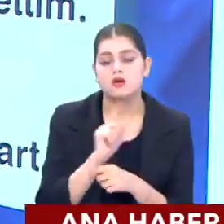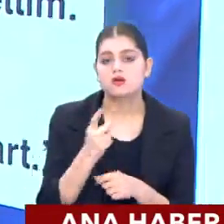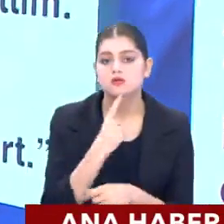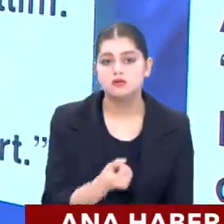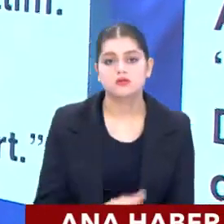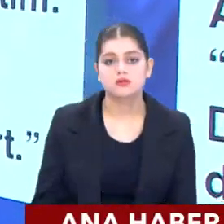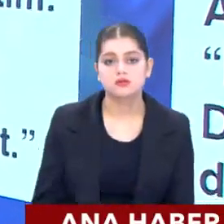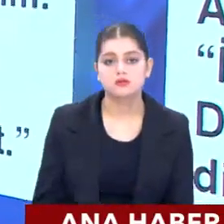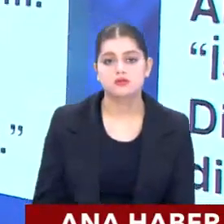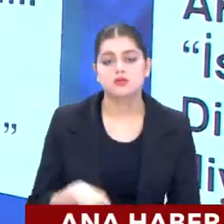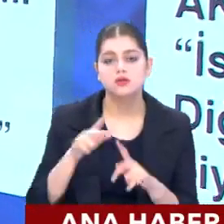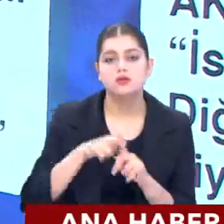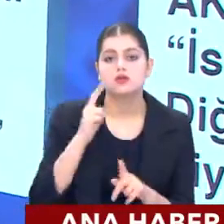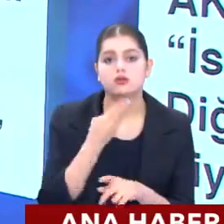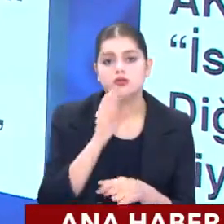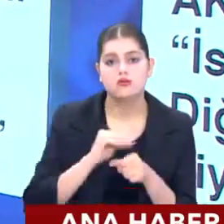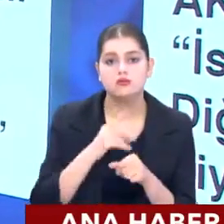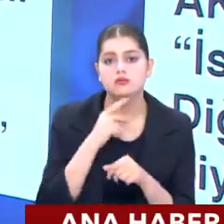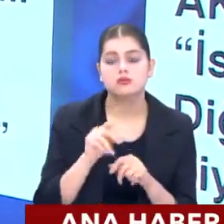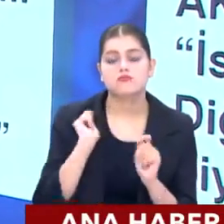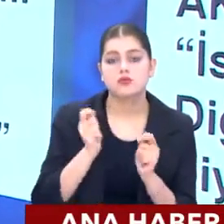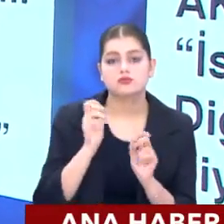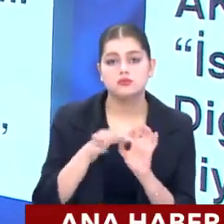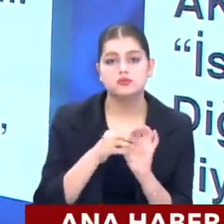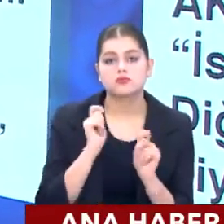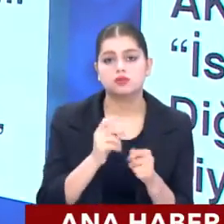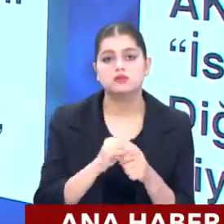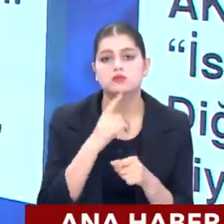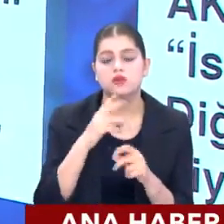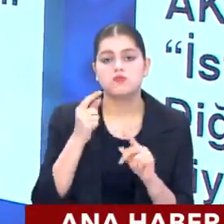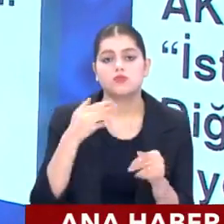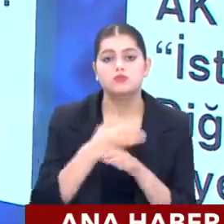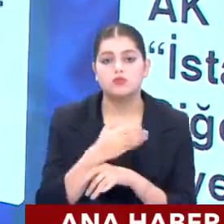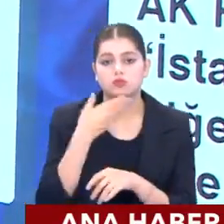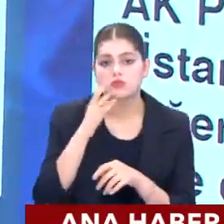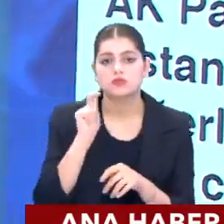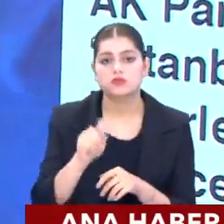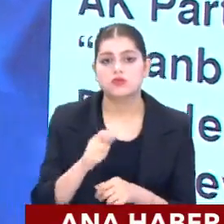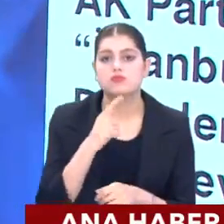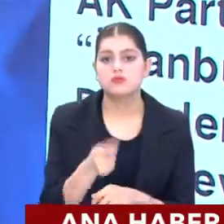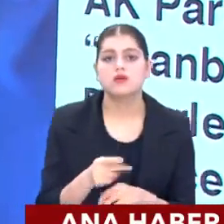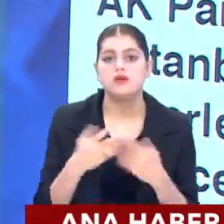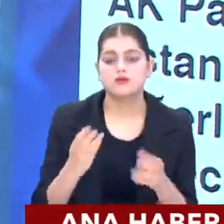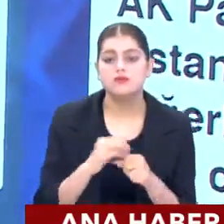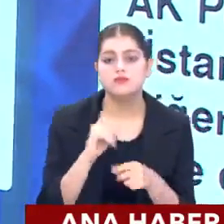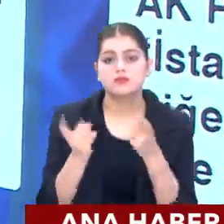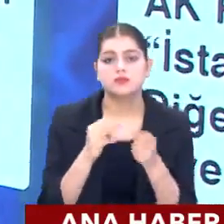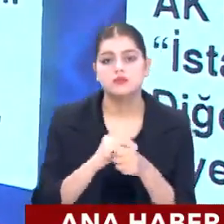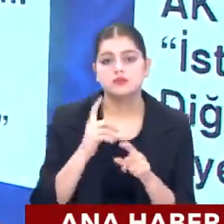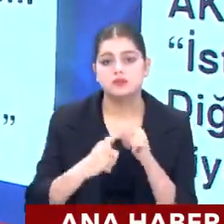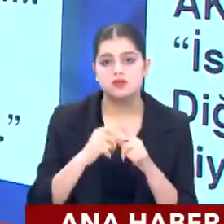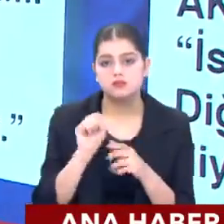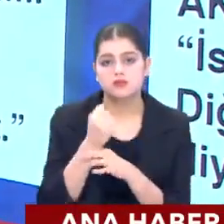katılmıyorum her zaman ittifak şart diyor İmamoğlu İmamoğlu gerçekçi II konuşuyor Evet yani birçok dediğim gibi